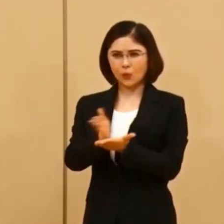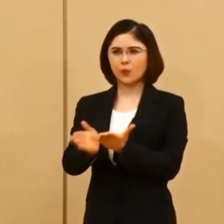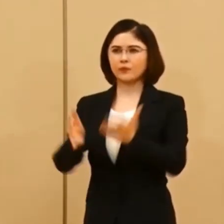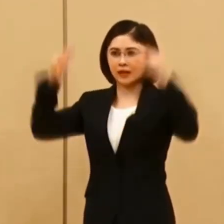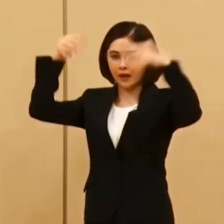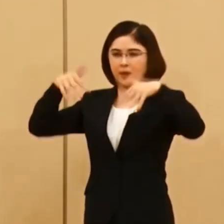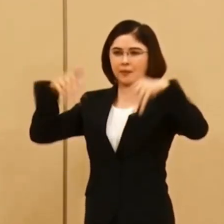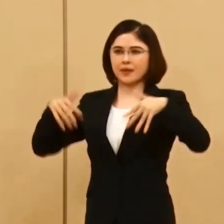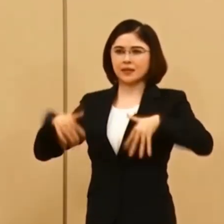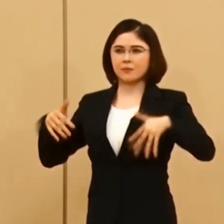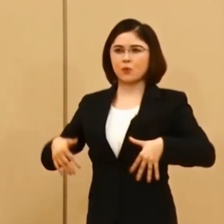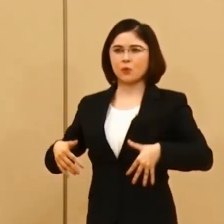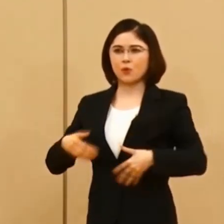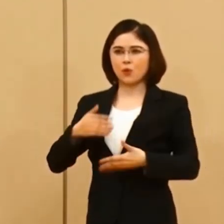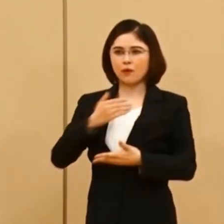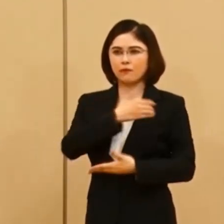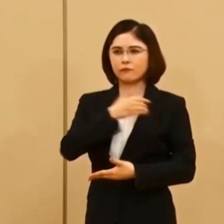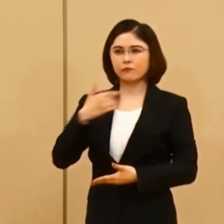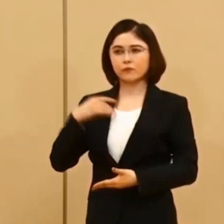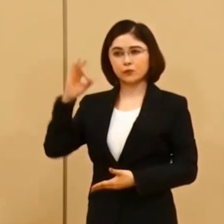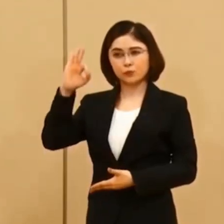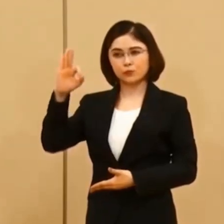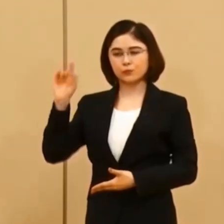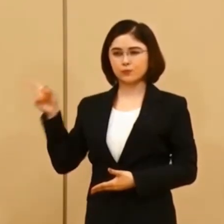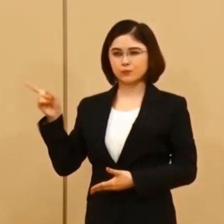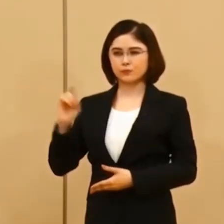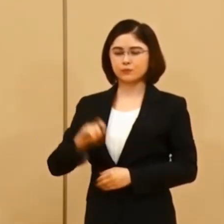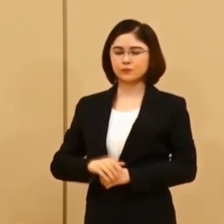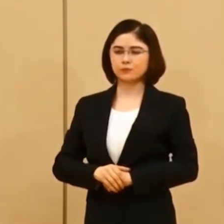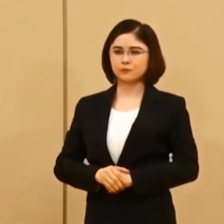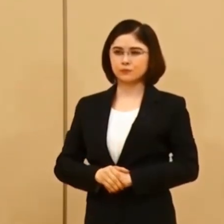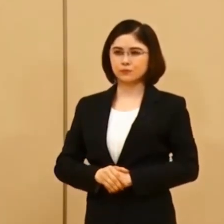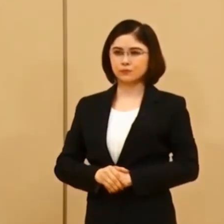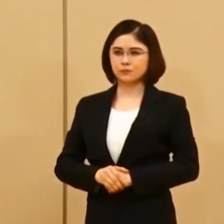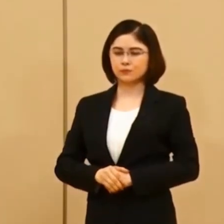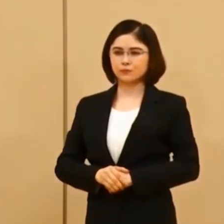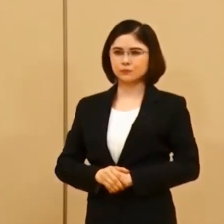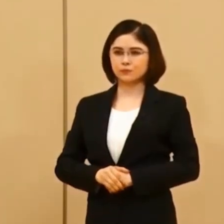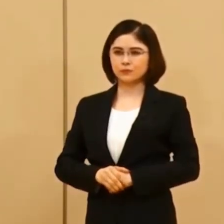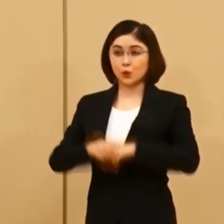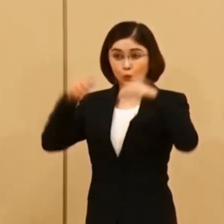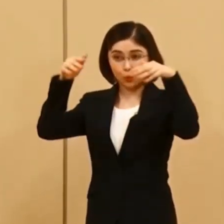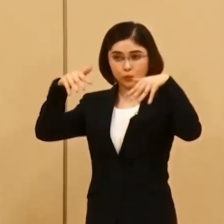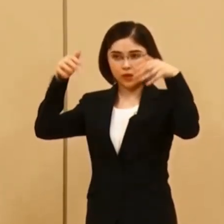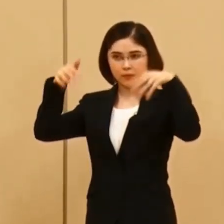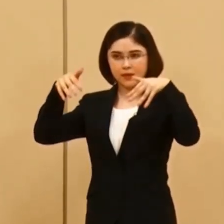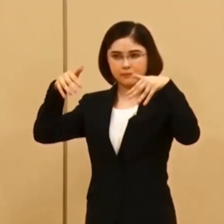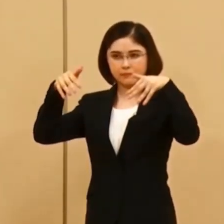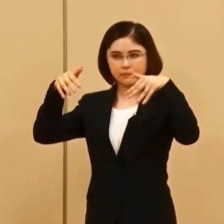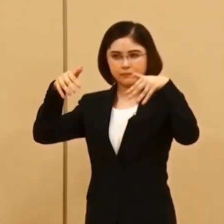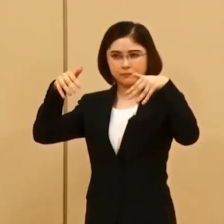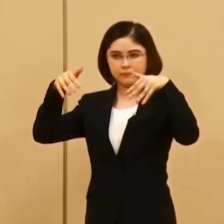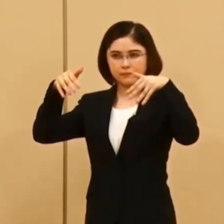も降らせることができるのです小雨